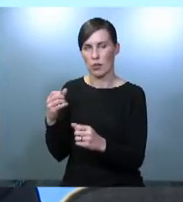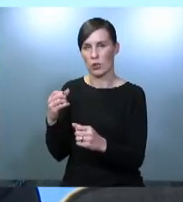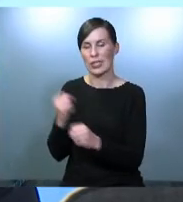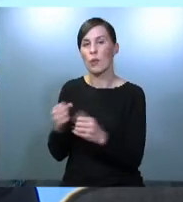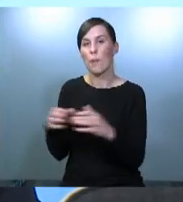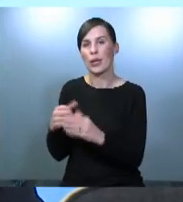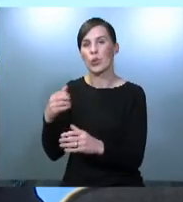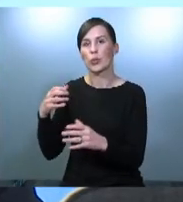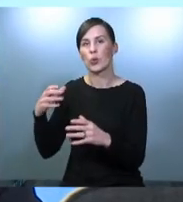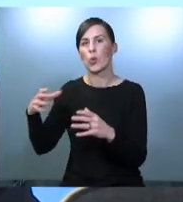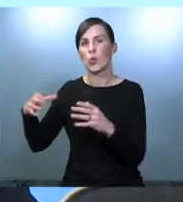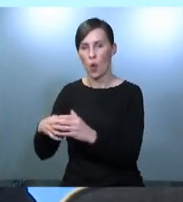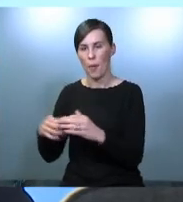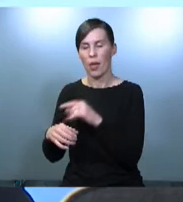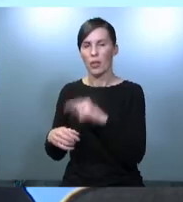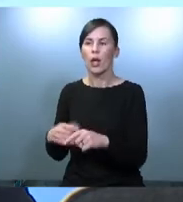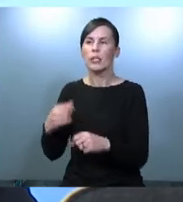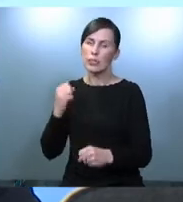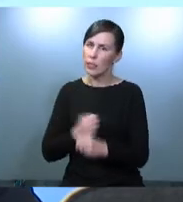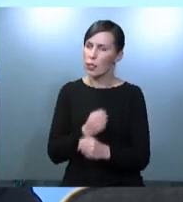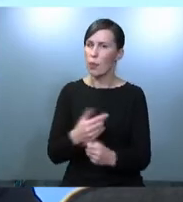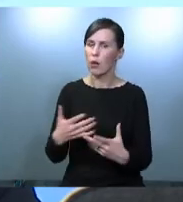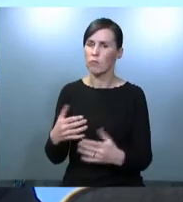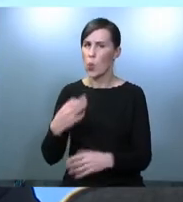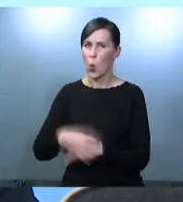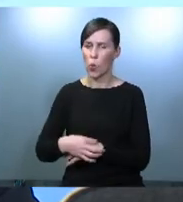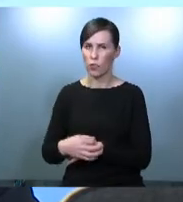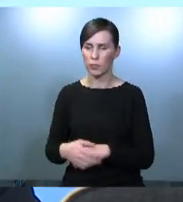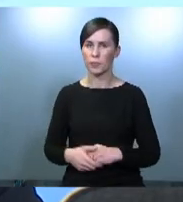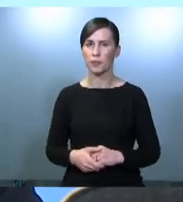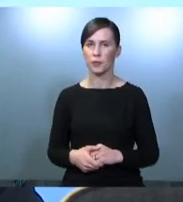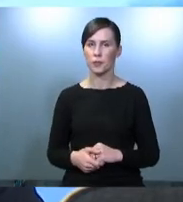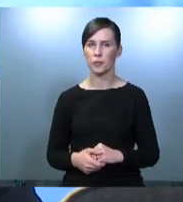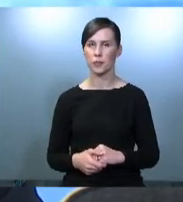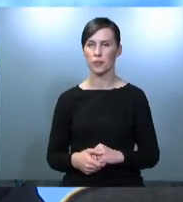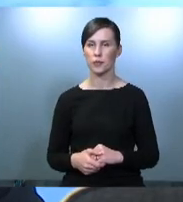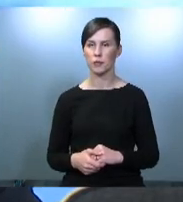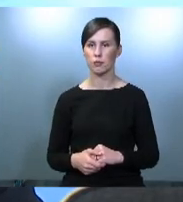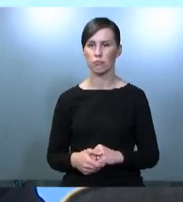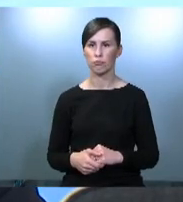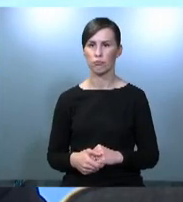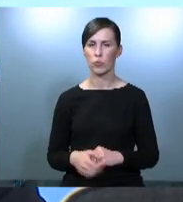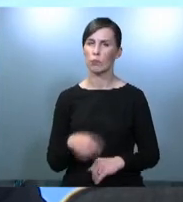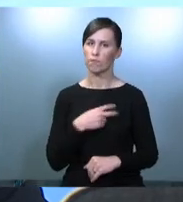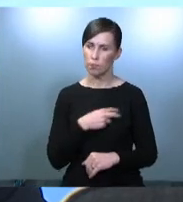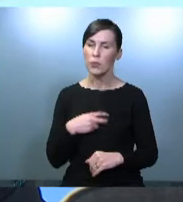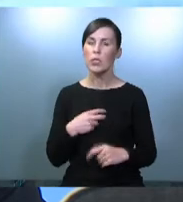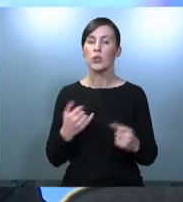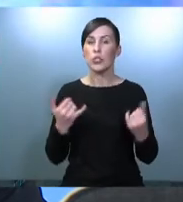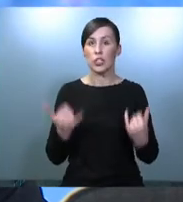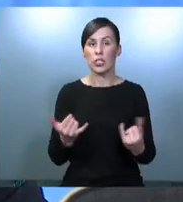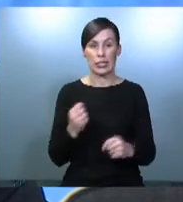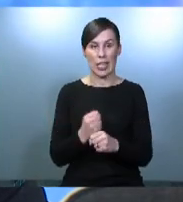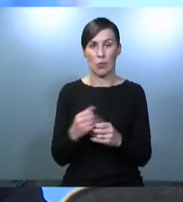dirba konstruktyviai ir atsakingai. Tai vienas iš tokių, galiu pasakyti, kad ir šiandien yra